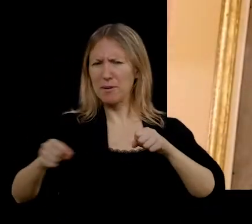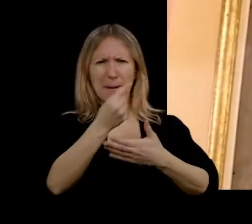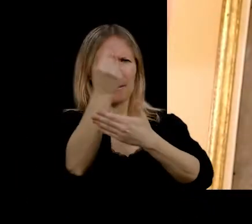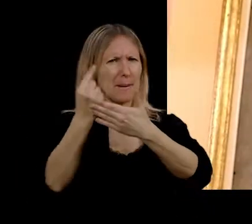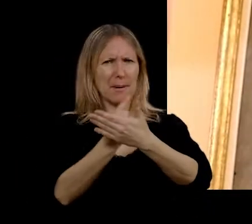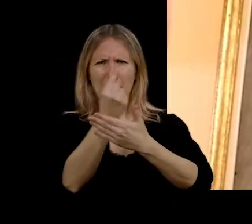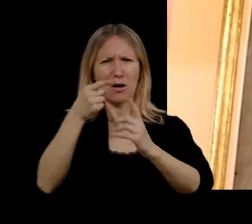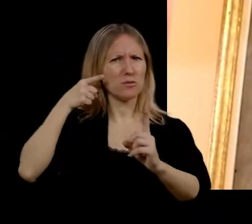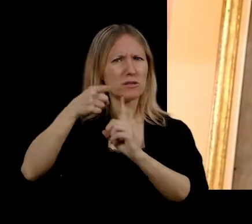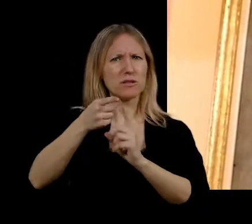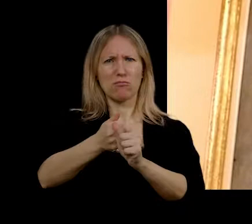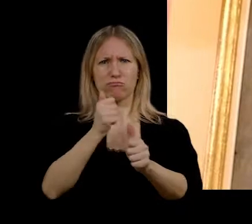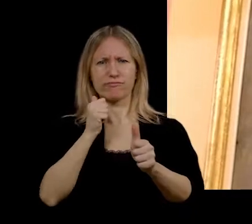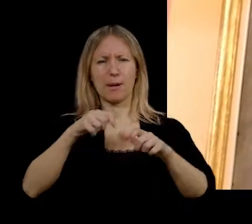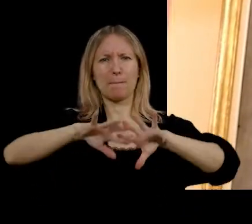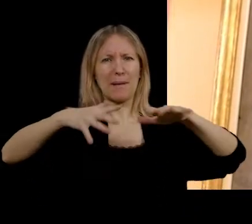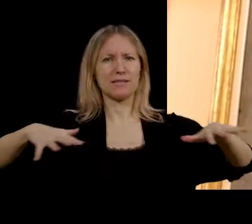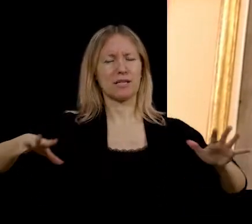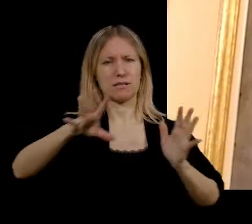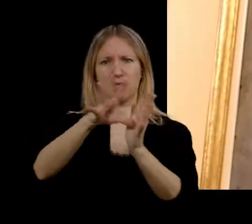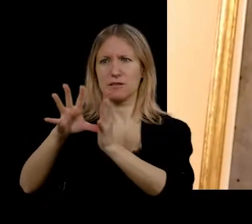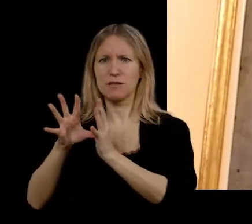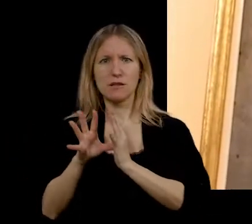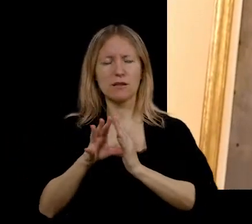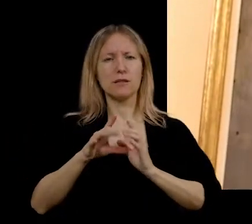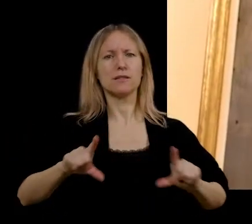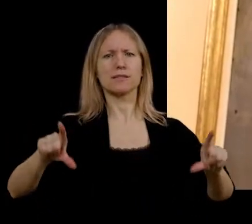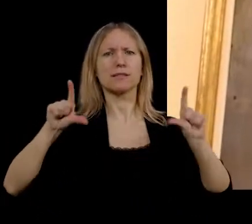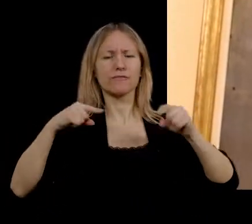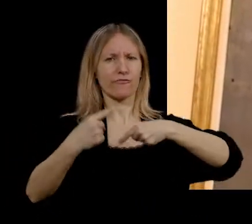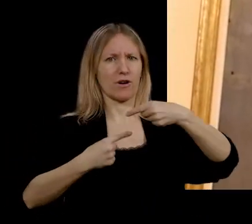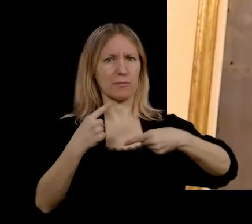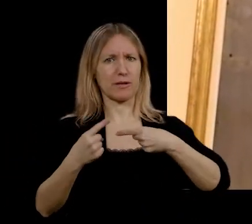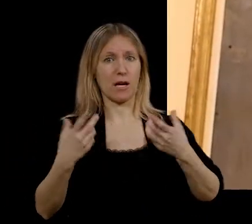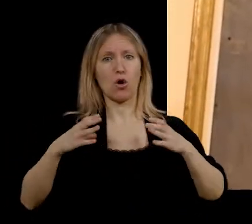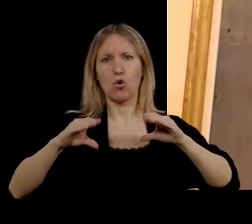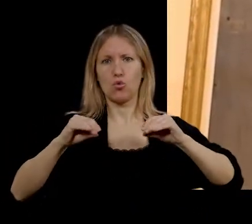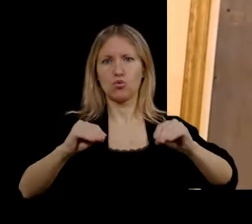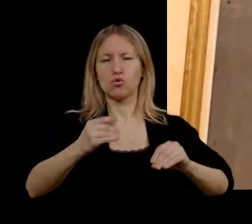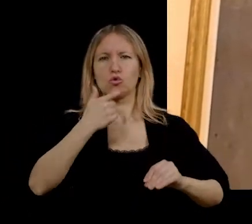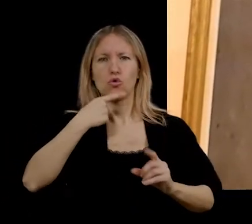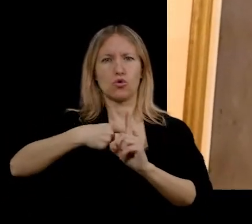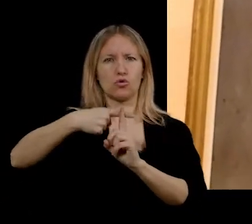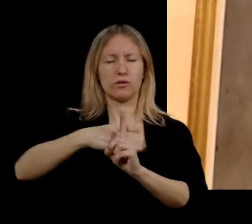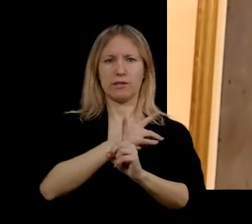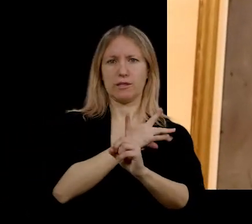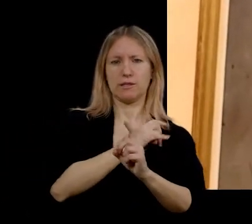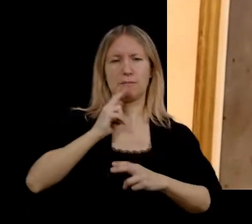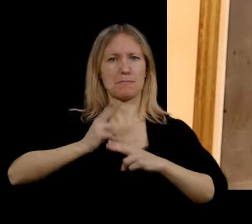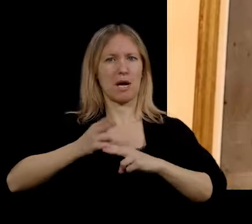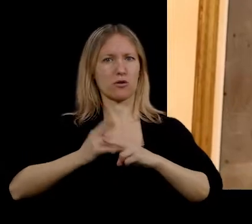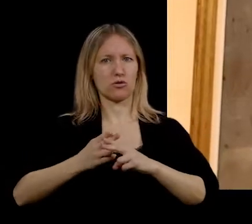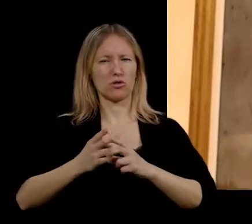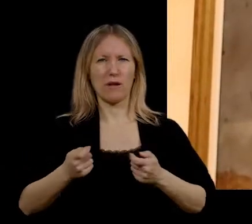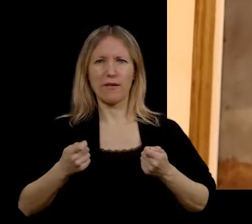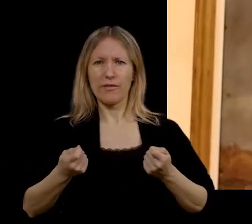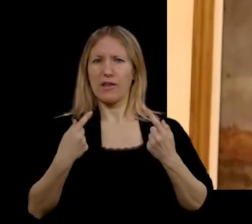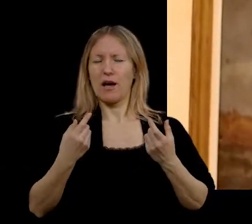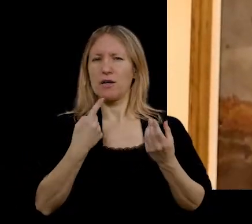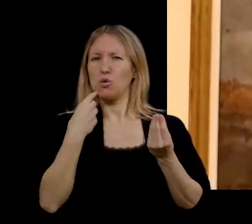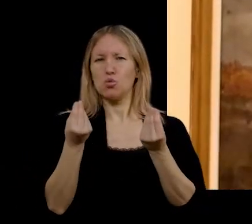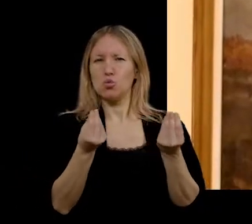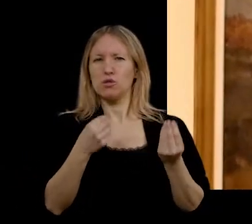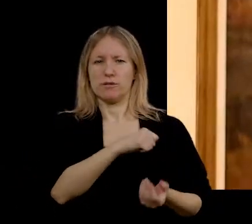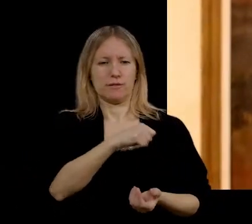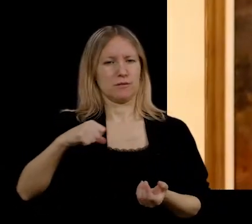tenia a l'abast per immortalitzar paisatges del seu entorn i retrats familiars mitjançant l'ús de tons grisos i marrons que li conferien